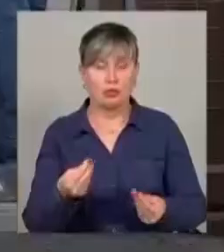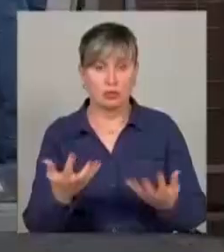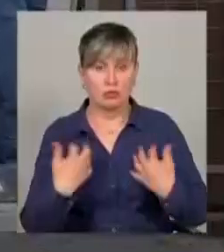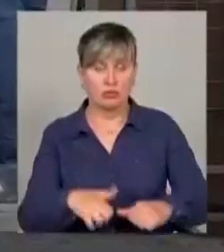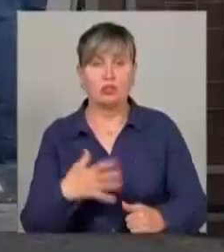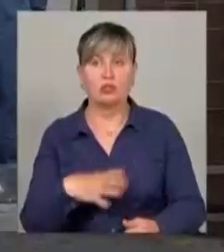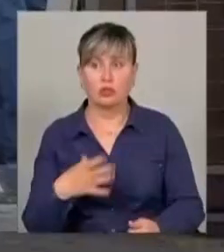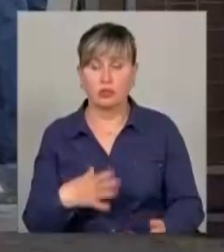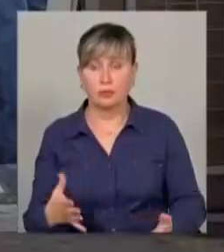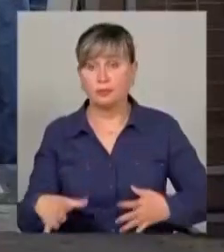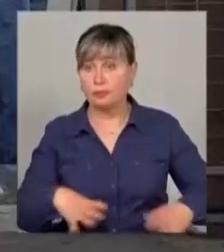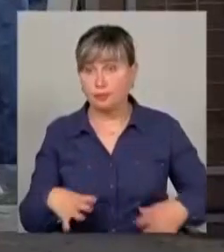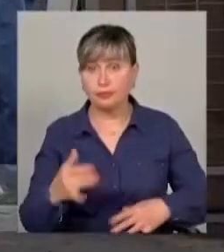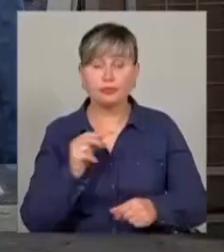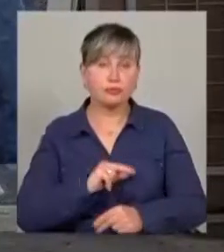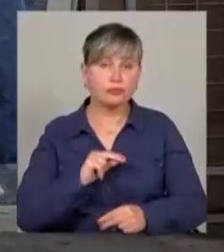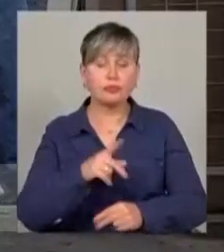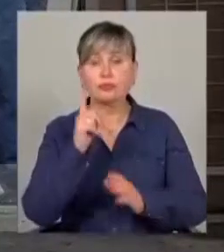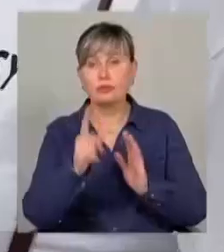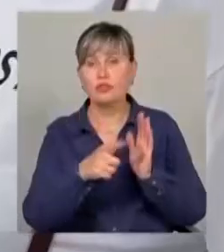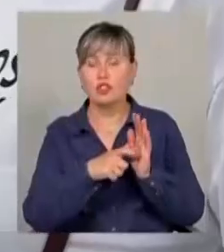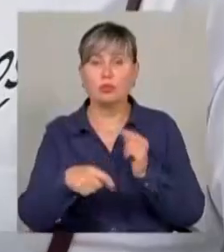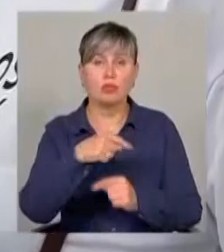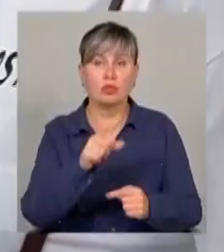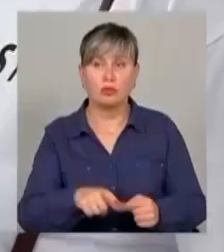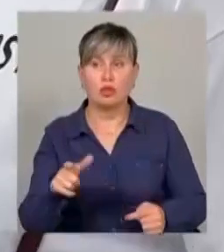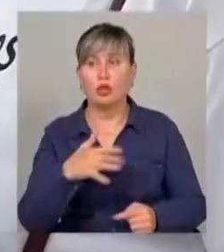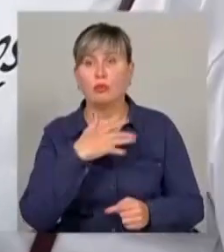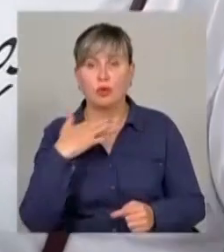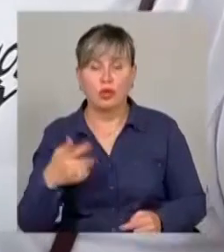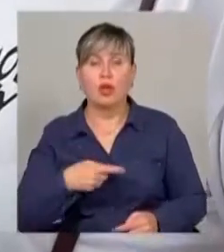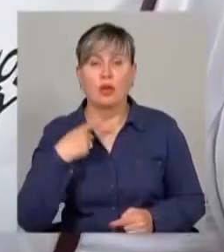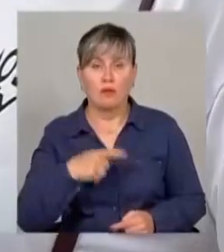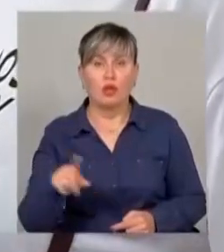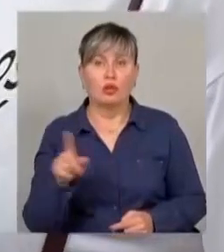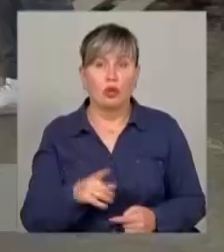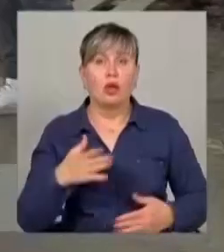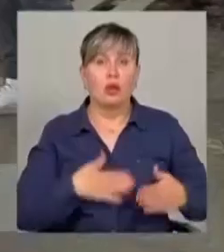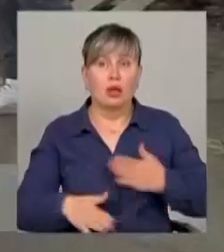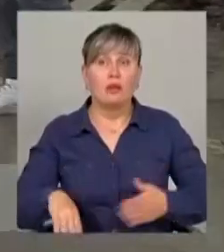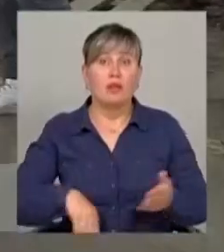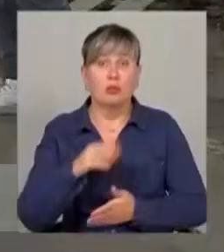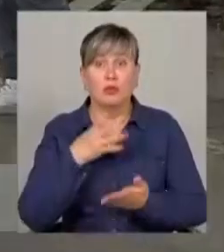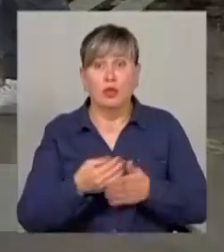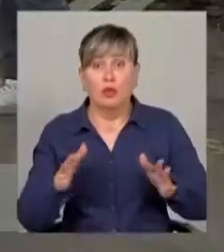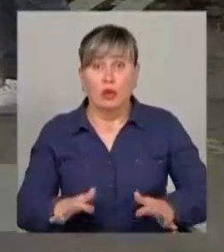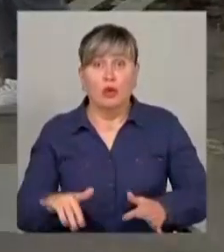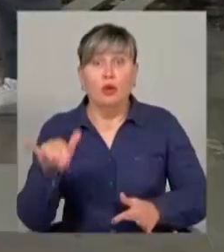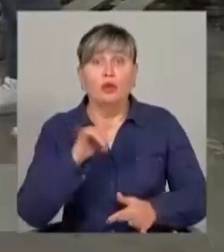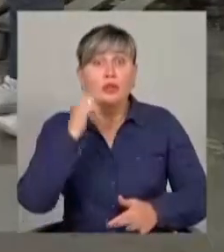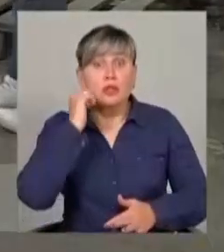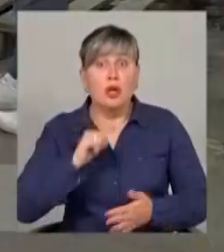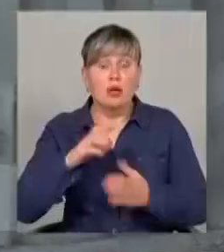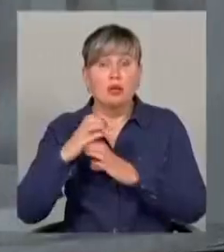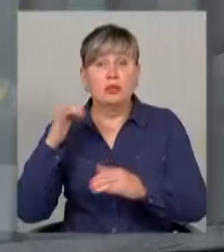деньги? Сейчас на рынке трудятся около 1700 предпринимателей. Многие из них признаются, что и рады бы выкупить свои места. Но куда девать